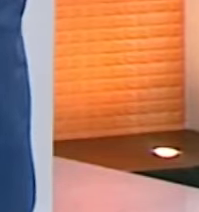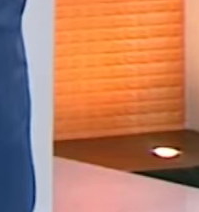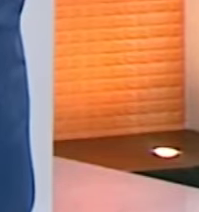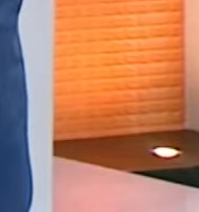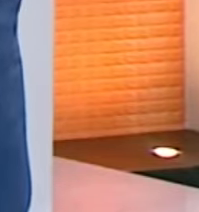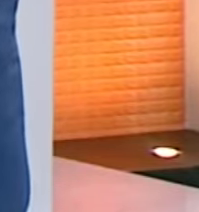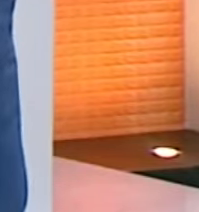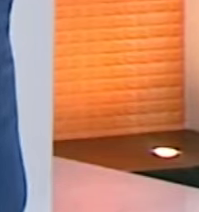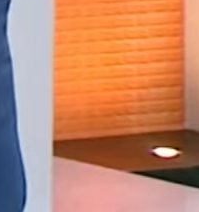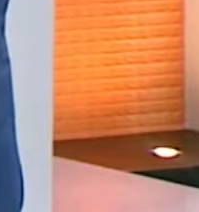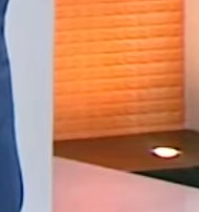mga kapuso abroad, subaybayan nyo kami sa GMA Pinoy